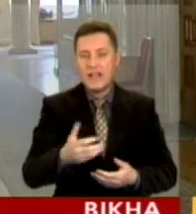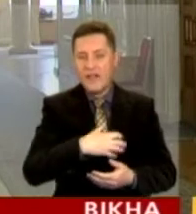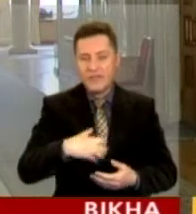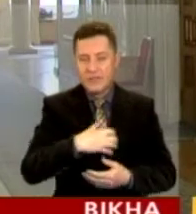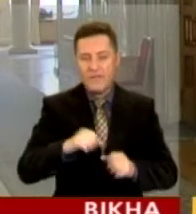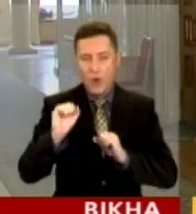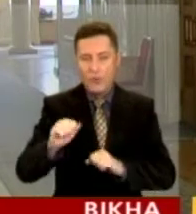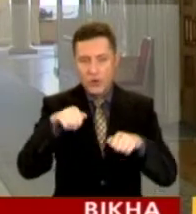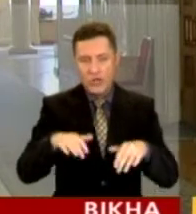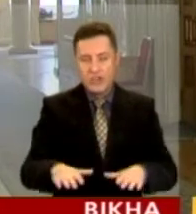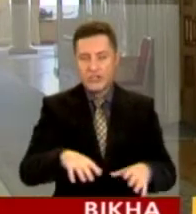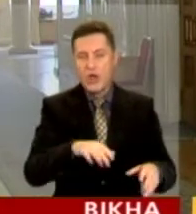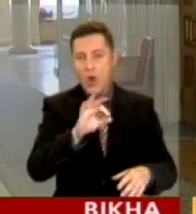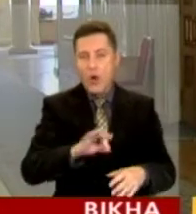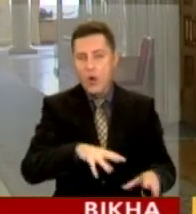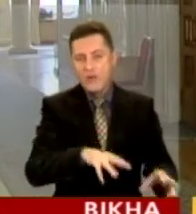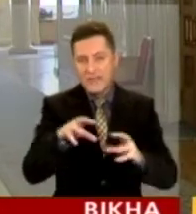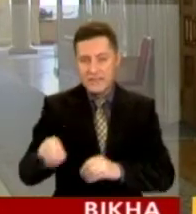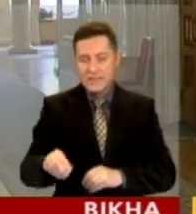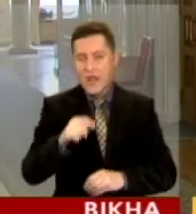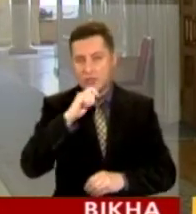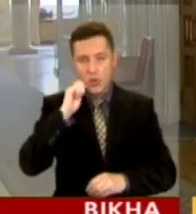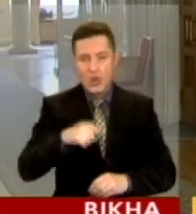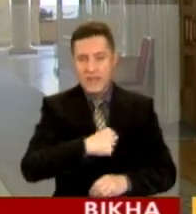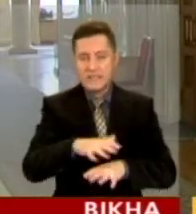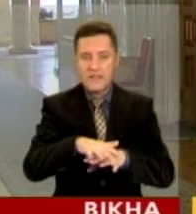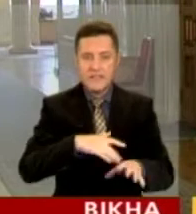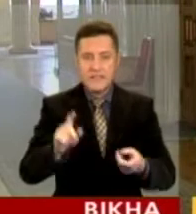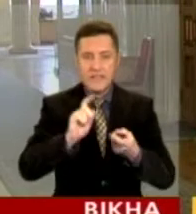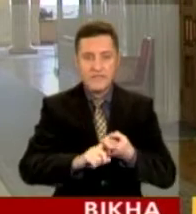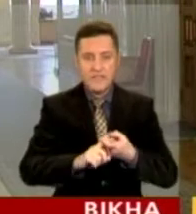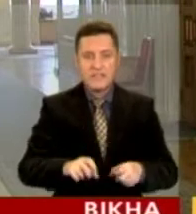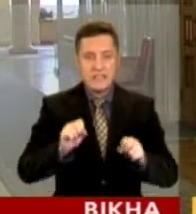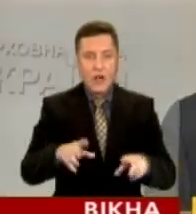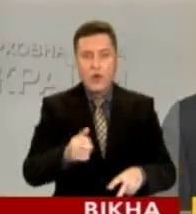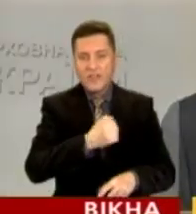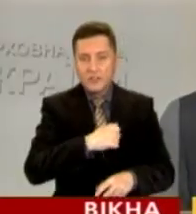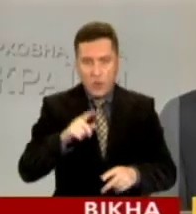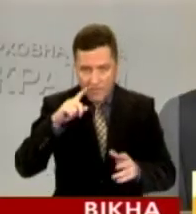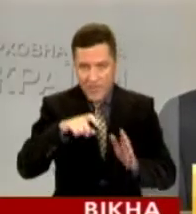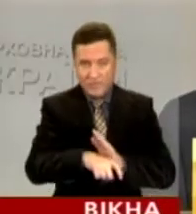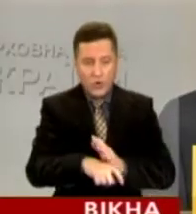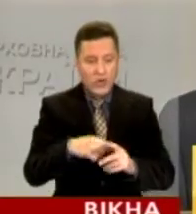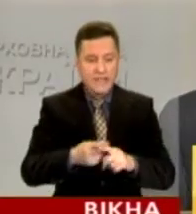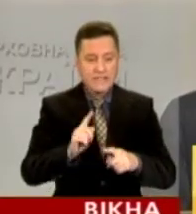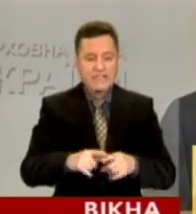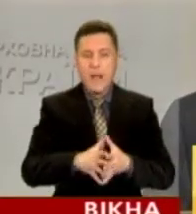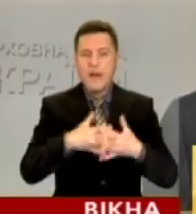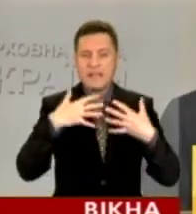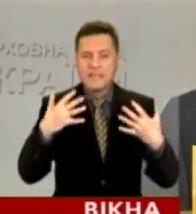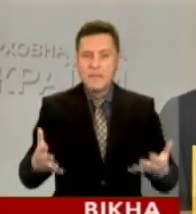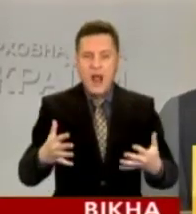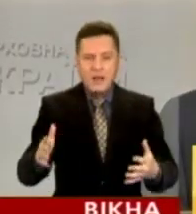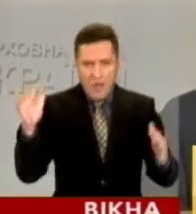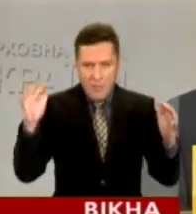рішень. Зокрема, про передислокацію українського війська у зв'язку з загрозою військового вторгнення. Це максимальна мобілізація